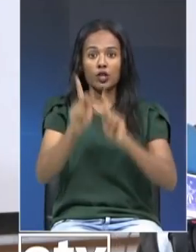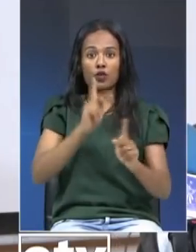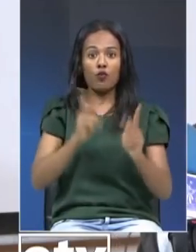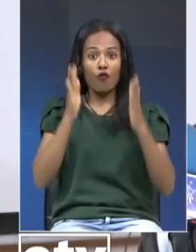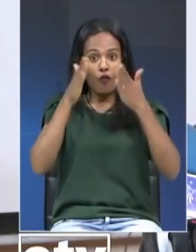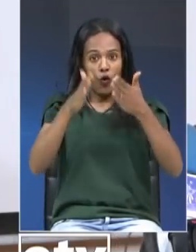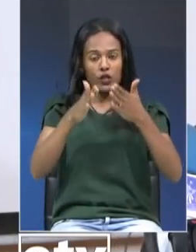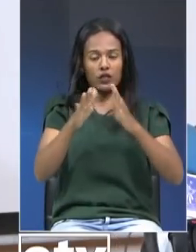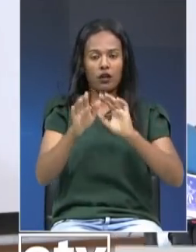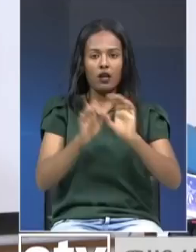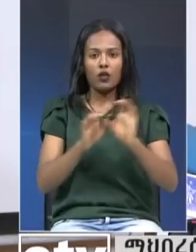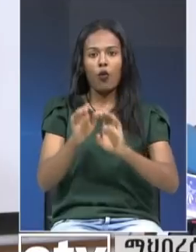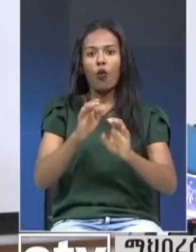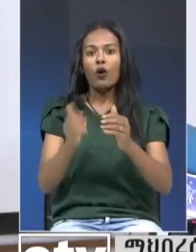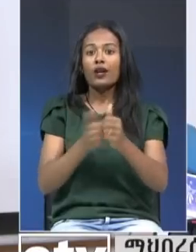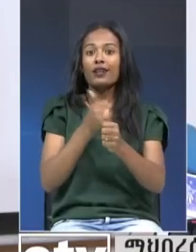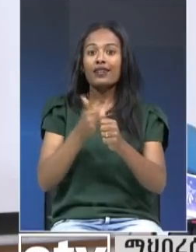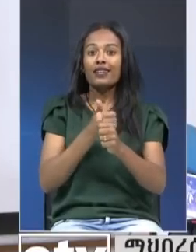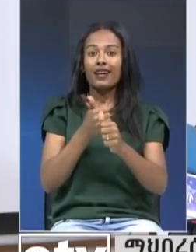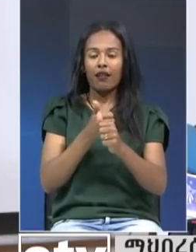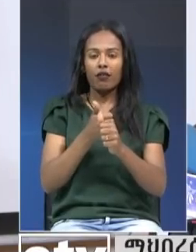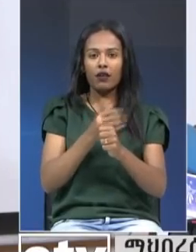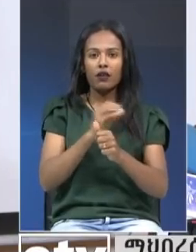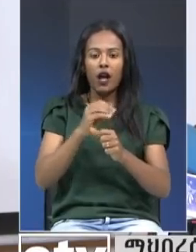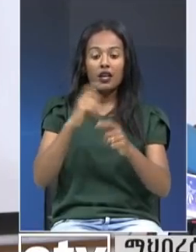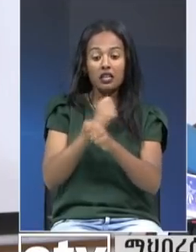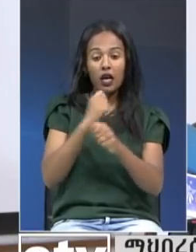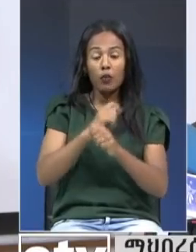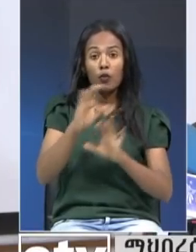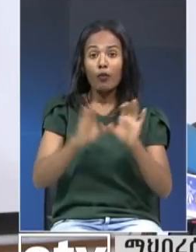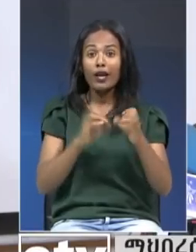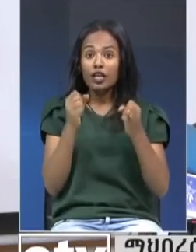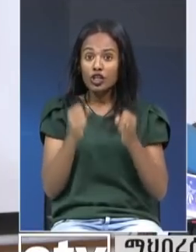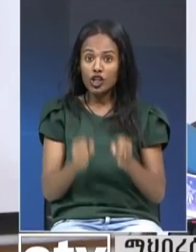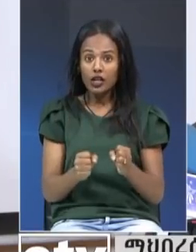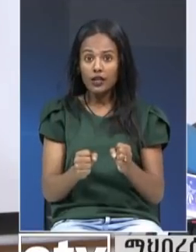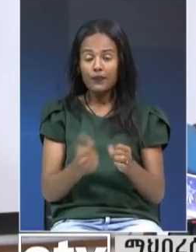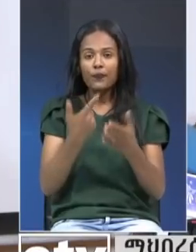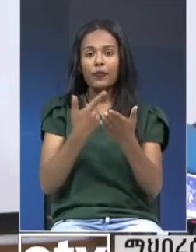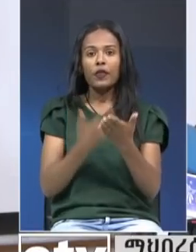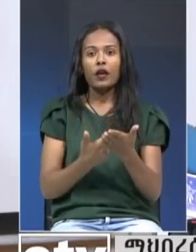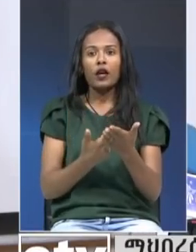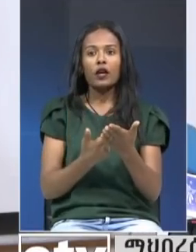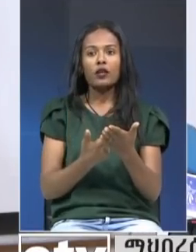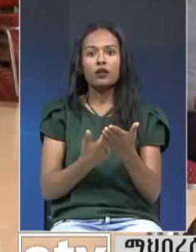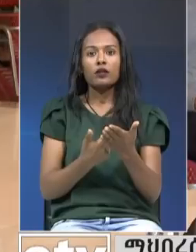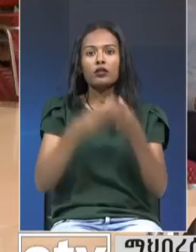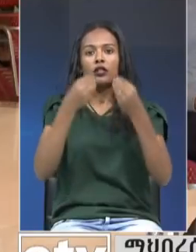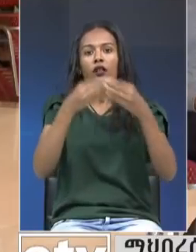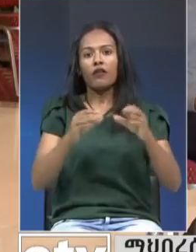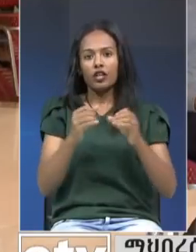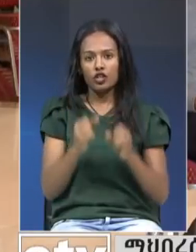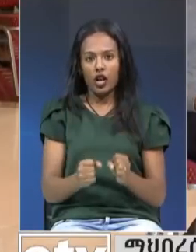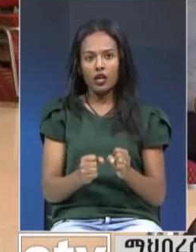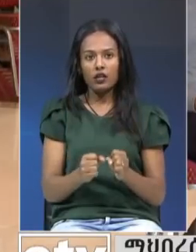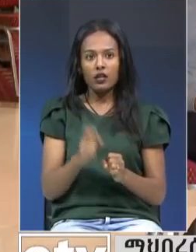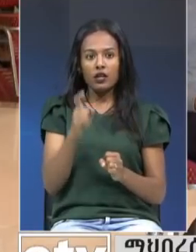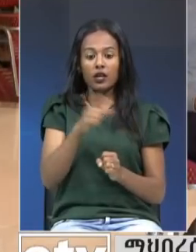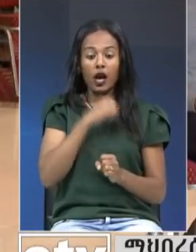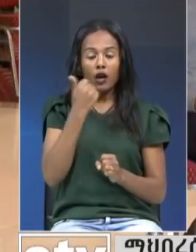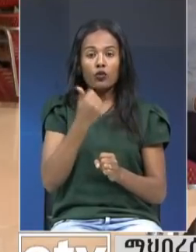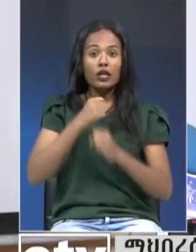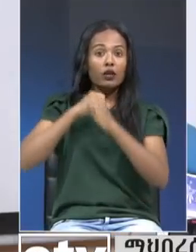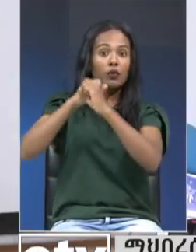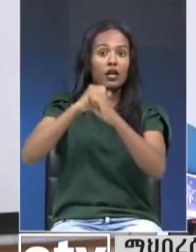አድርጎ እንዲከላከልና እንዲተገብረው ማድረግ ከቻልን ይሄ ፓኒክ ምንድን ነገር ሊጠፋ ይችላል። ካልሆነ